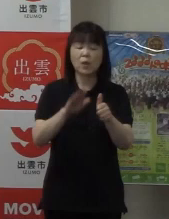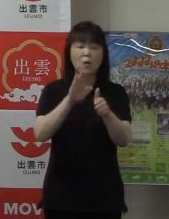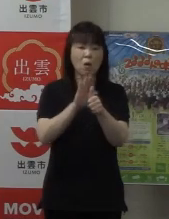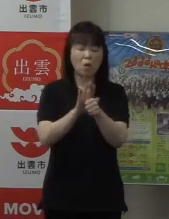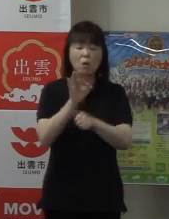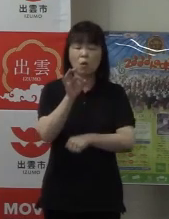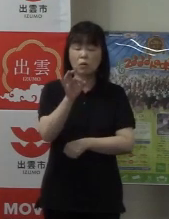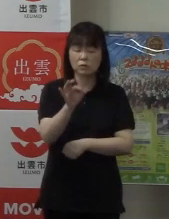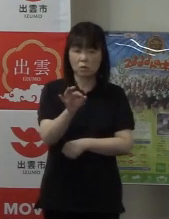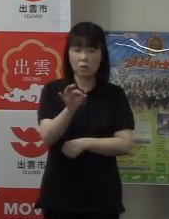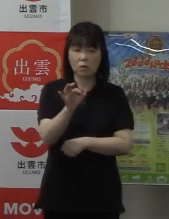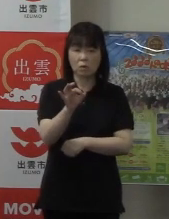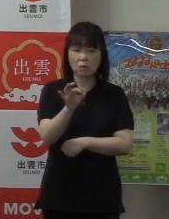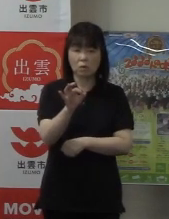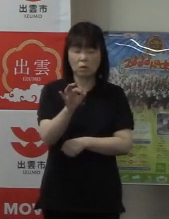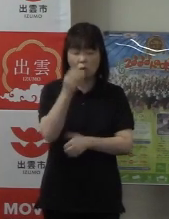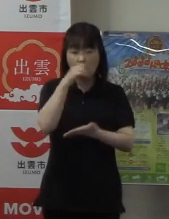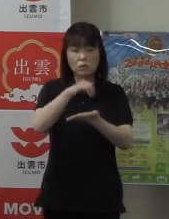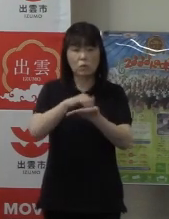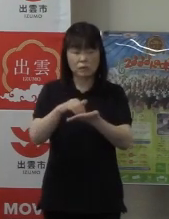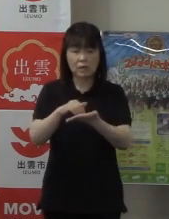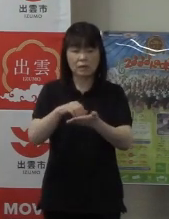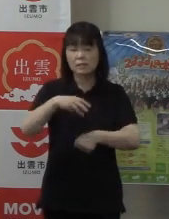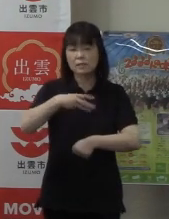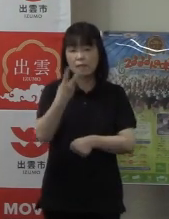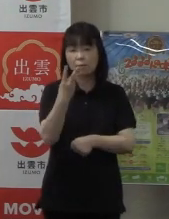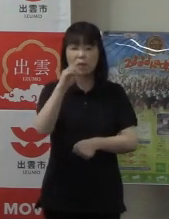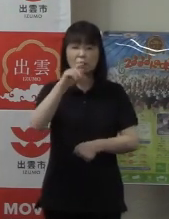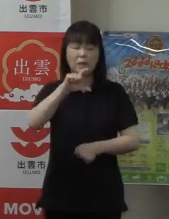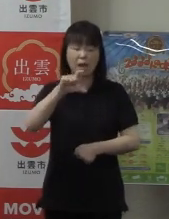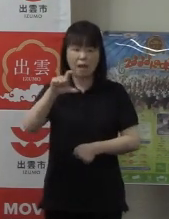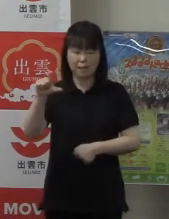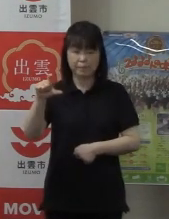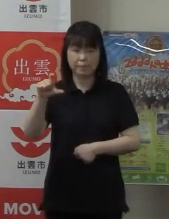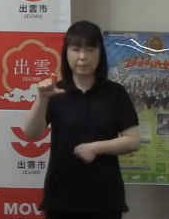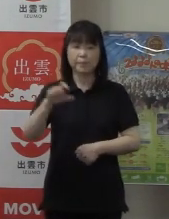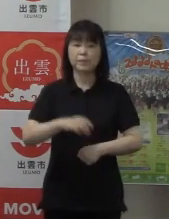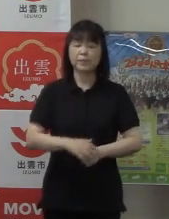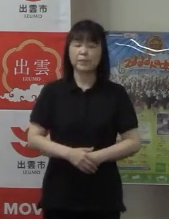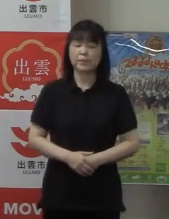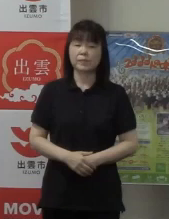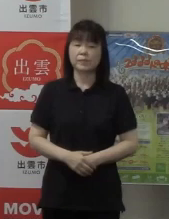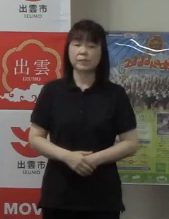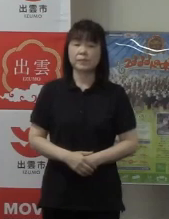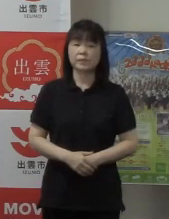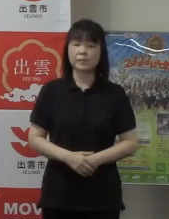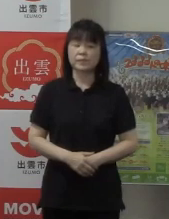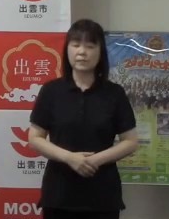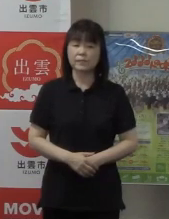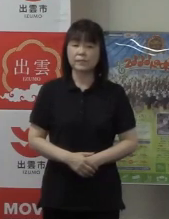助を行う予算を300万円掲げておるところであります。